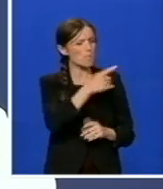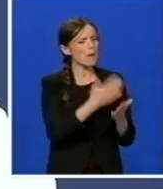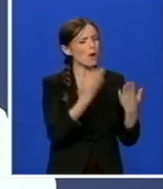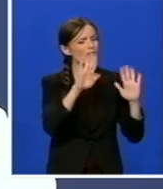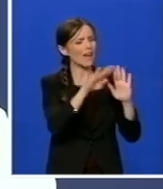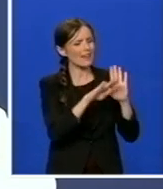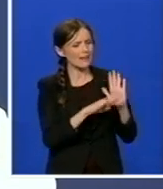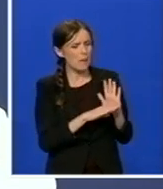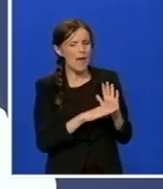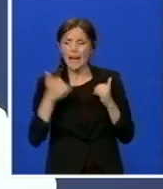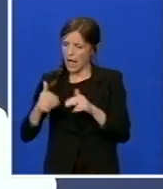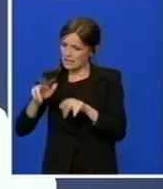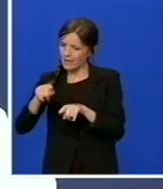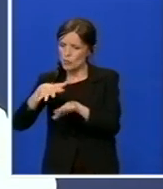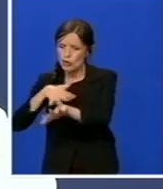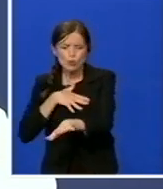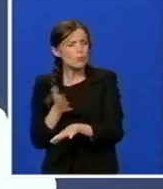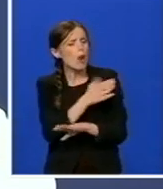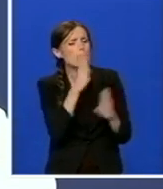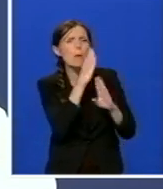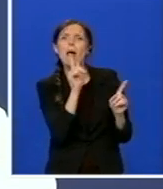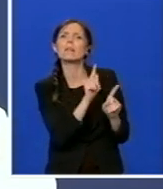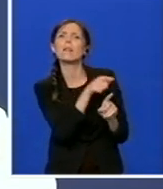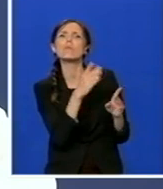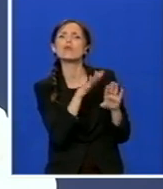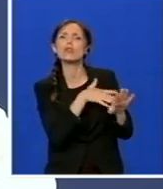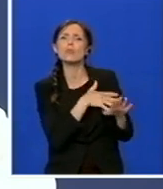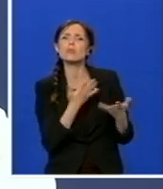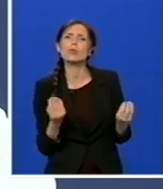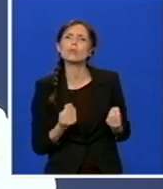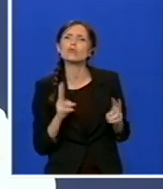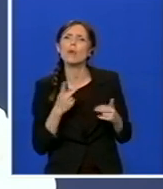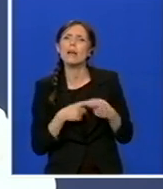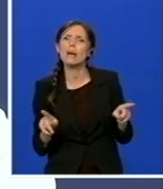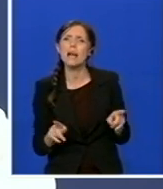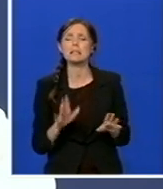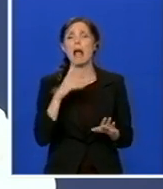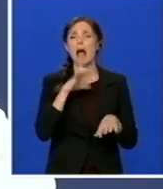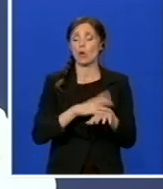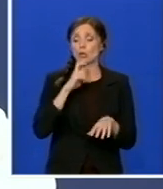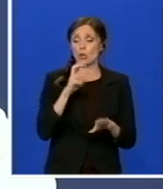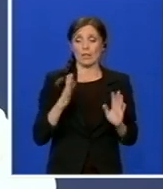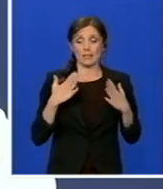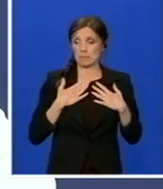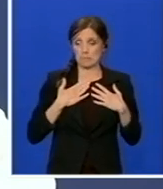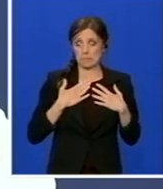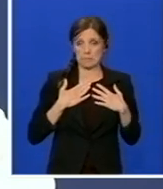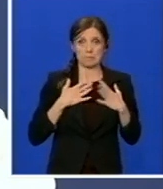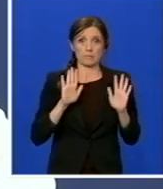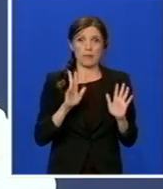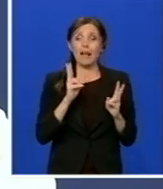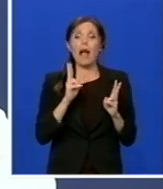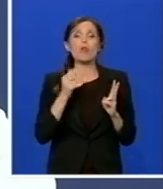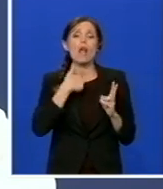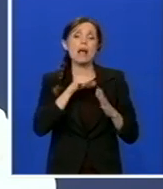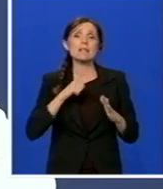Ja napominjem, znači, kakva god da se bude održavala i u budućem vremenskom periodu bilo kakav